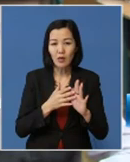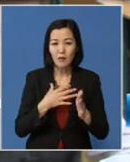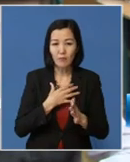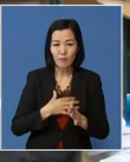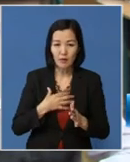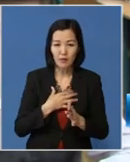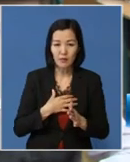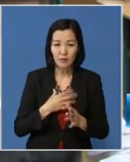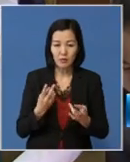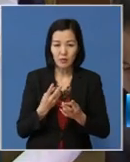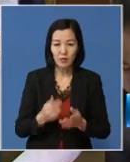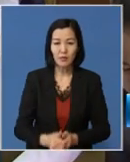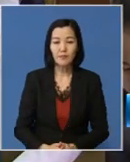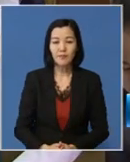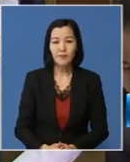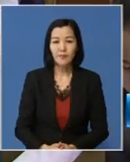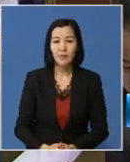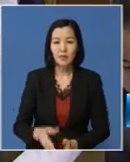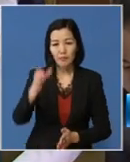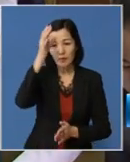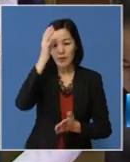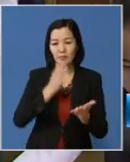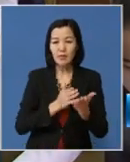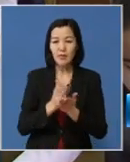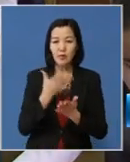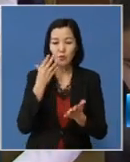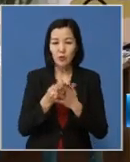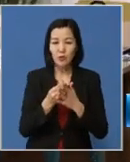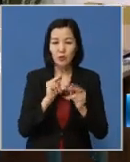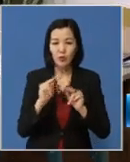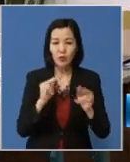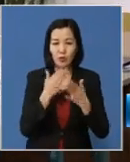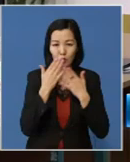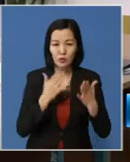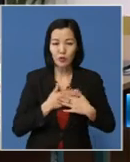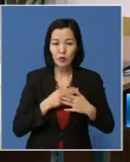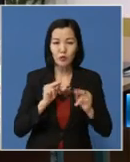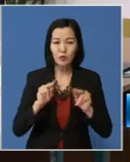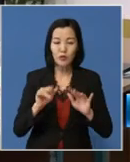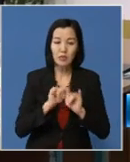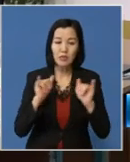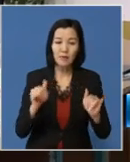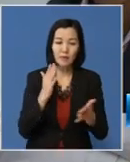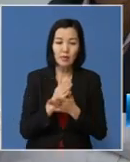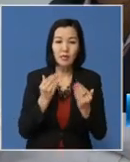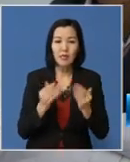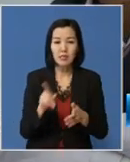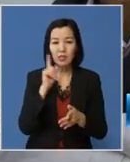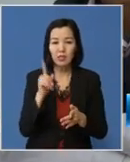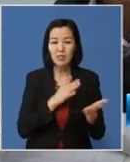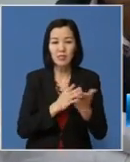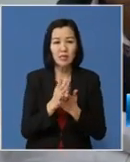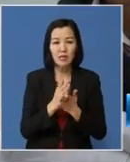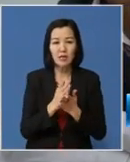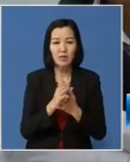бақыт жоқ. Білім саласы өз мамандығын шексіз сүйетін осындай ұстаздардың арқасында дамып келеді. Әйтпесе қазіргі жастар бұл салаға